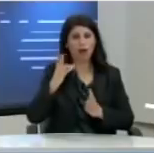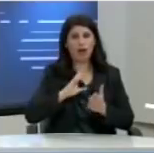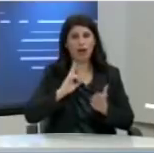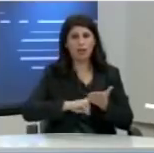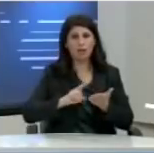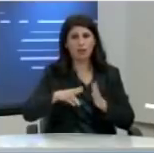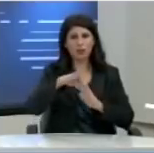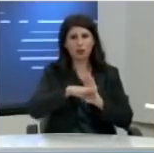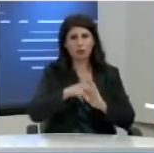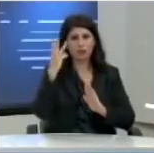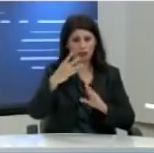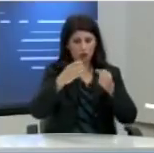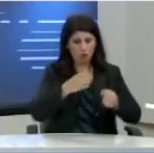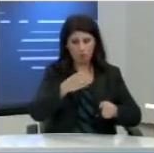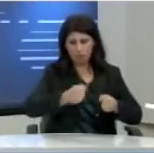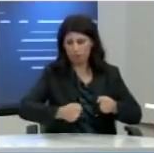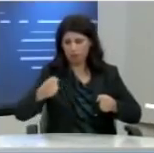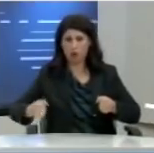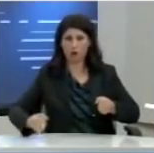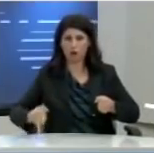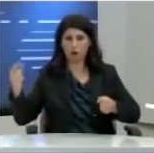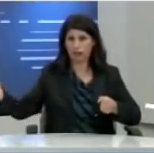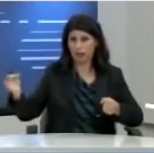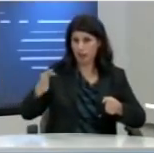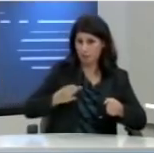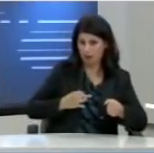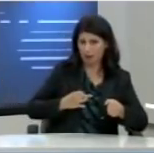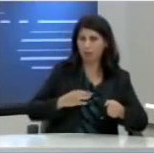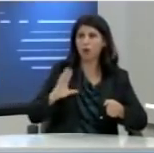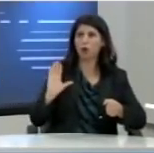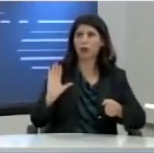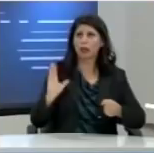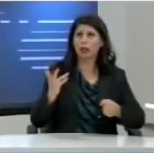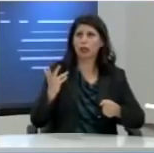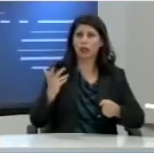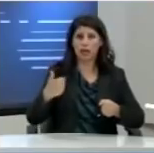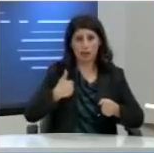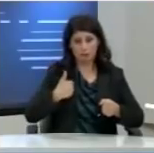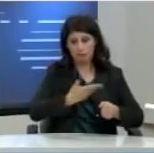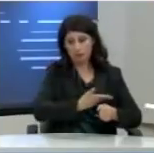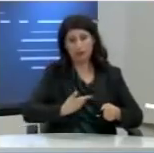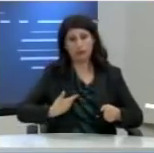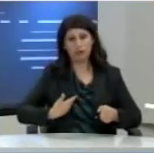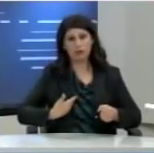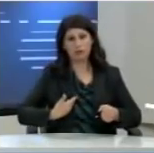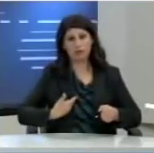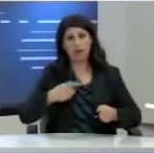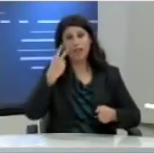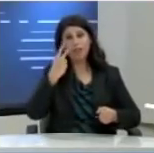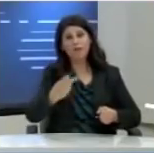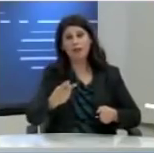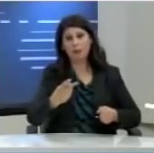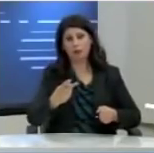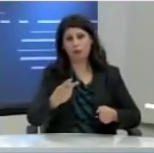συστήματος τριών πυλών. Και είπατε ότι εμείς παραγνωρίζουμε το